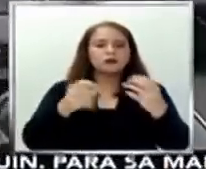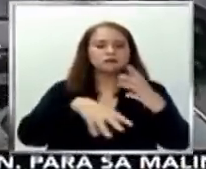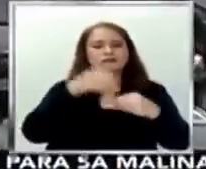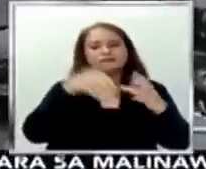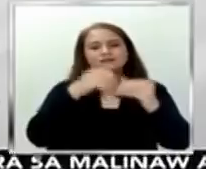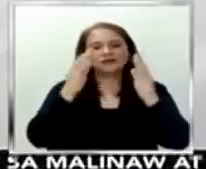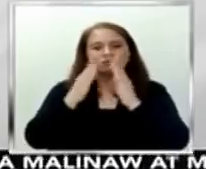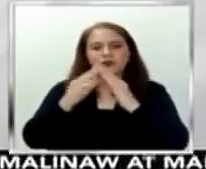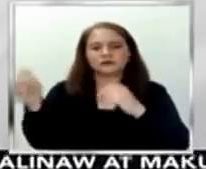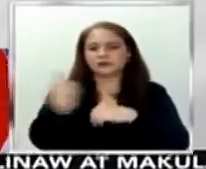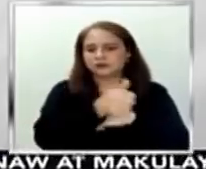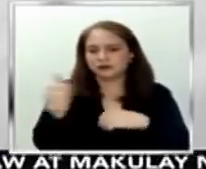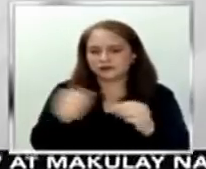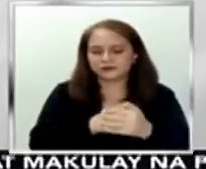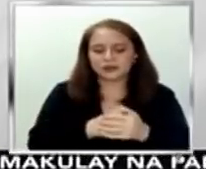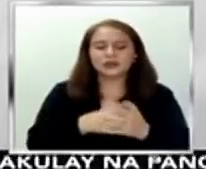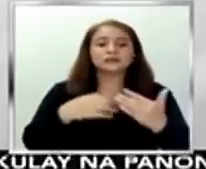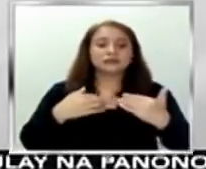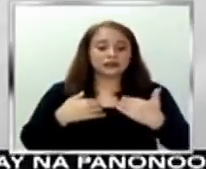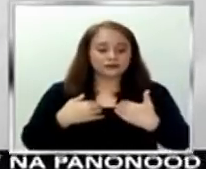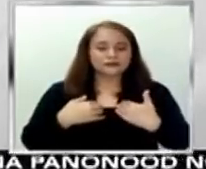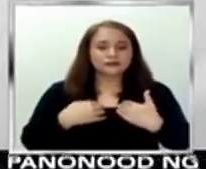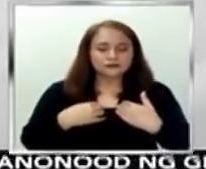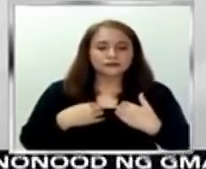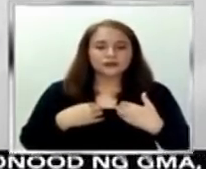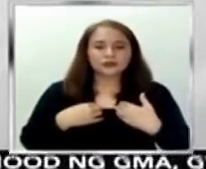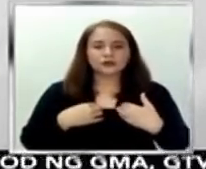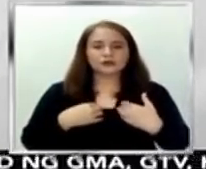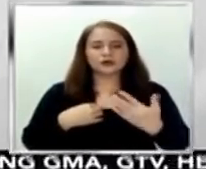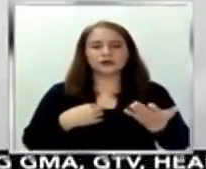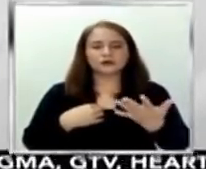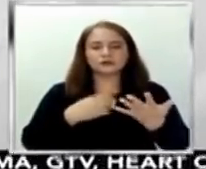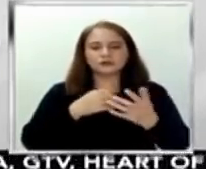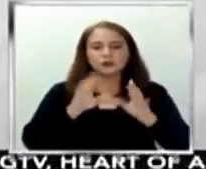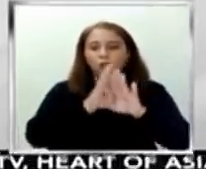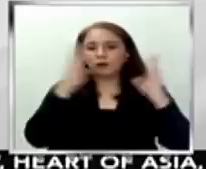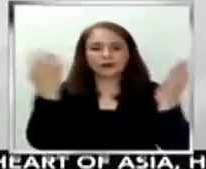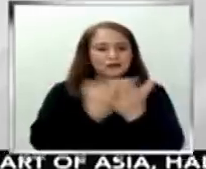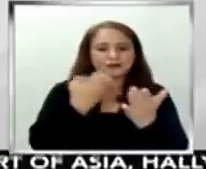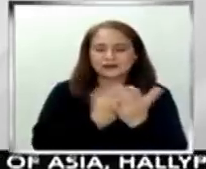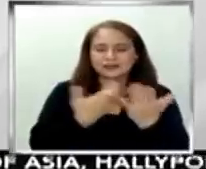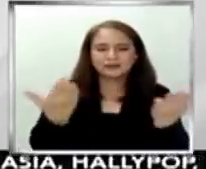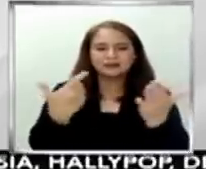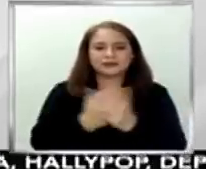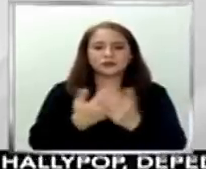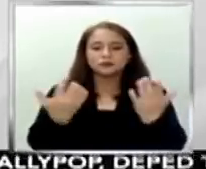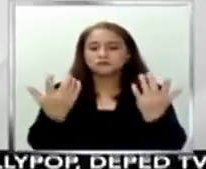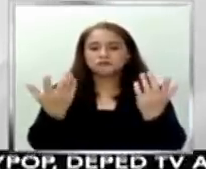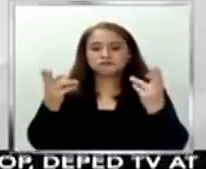bumabiyahe. Nagkaroon tayo ng premature opening na economy. What led to this is actually